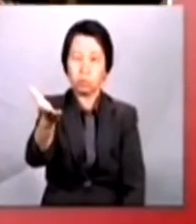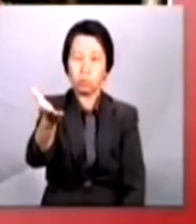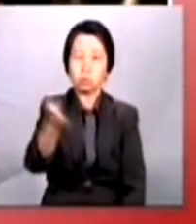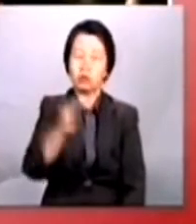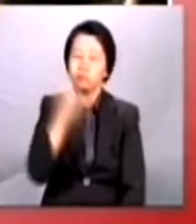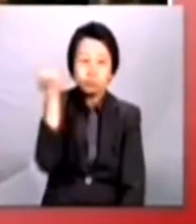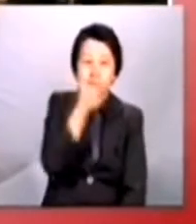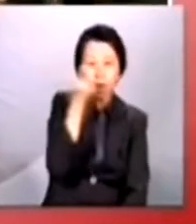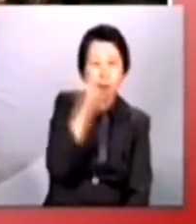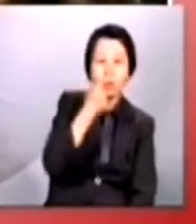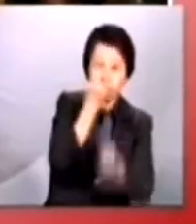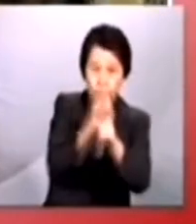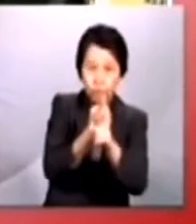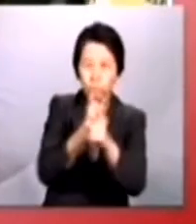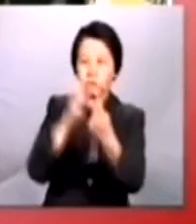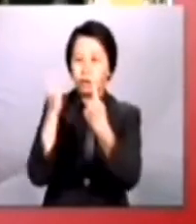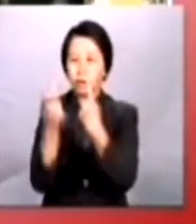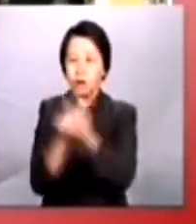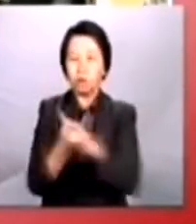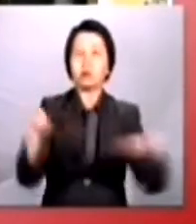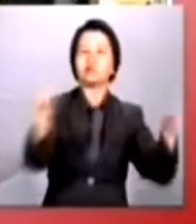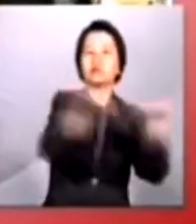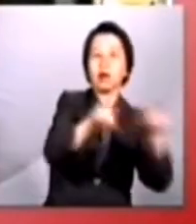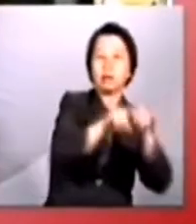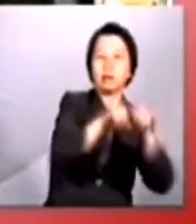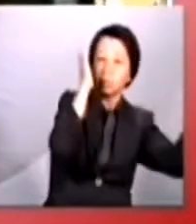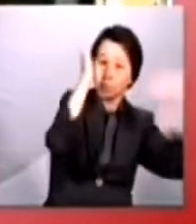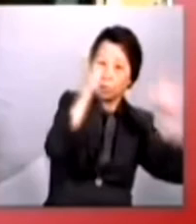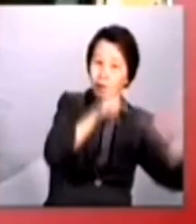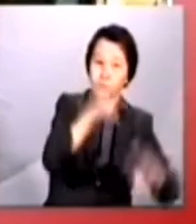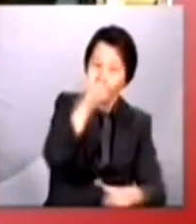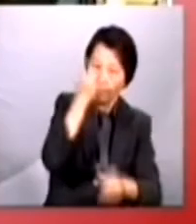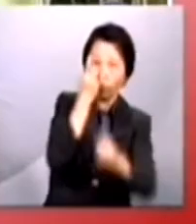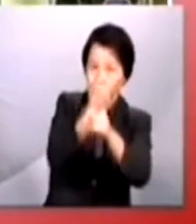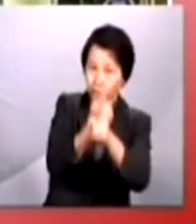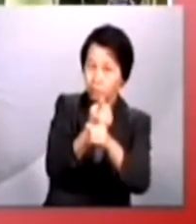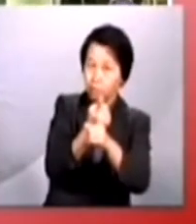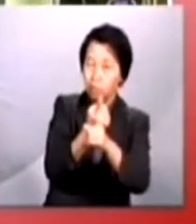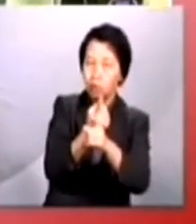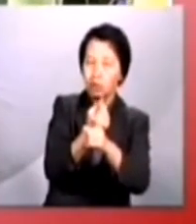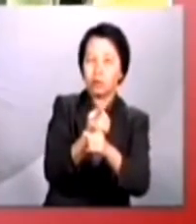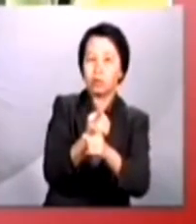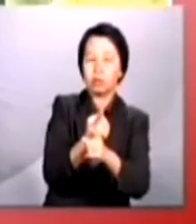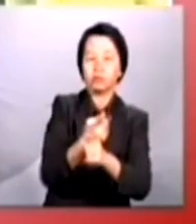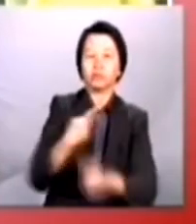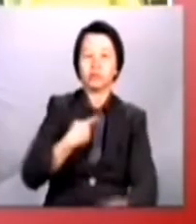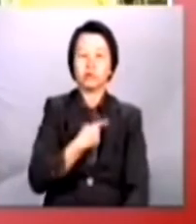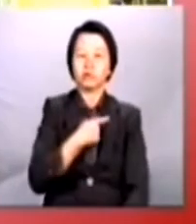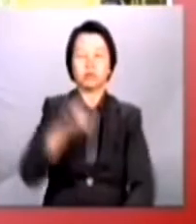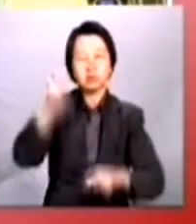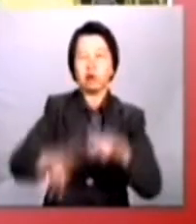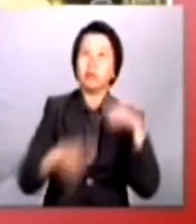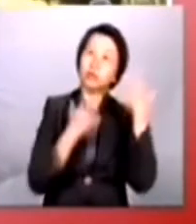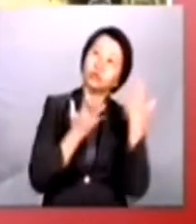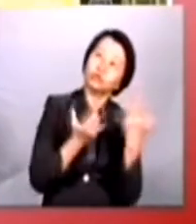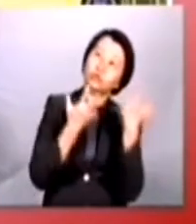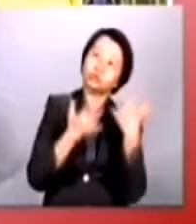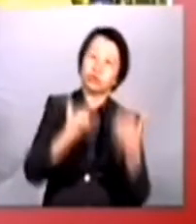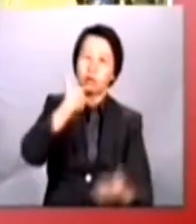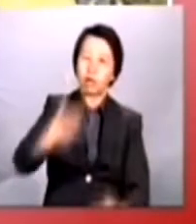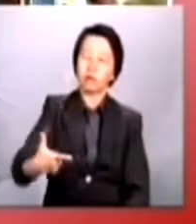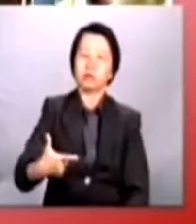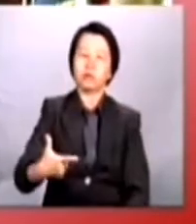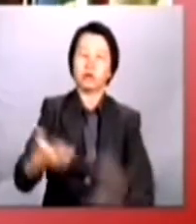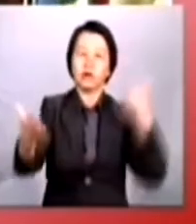tidak mau keadaan yang sama berlaku di negara kita Ayo kita tidak boleh menunggu lebih